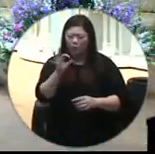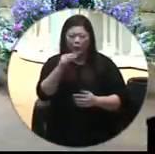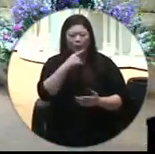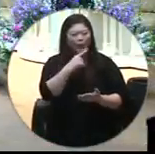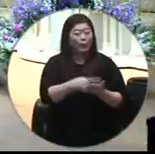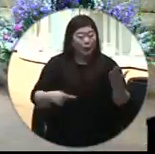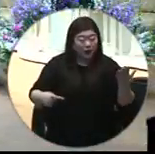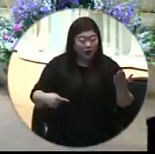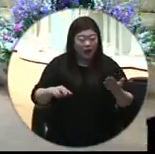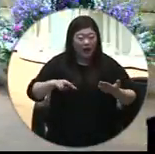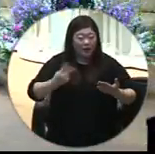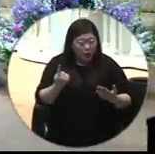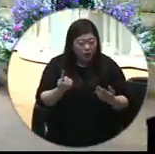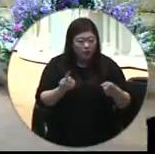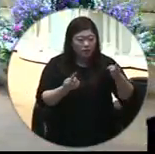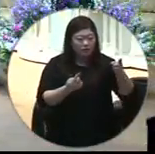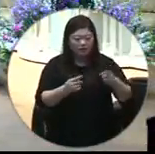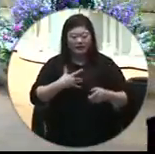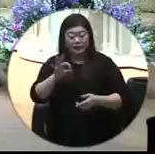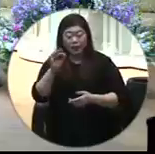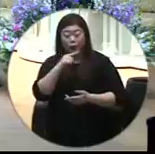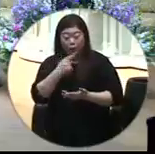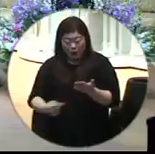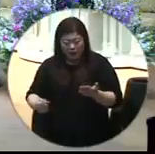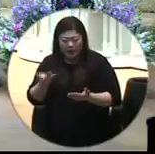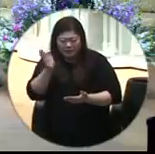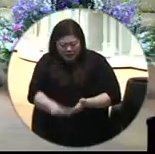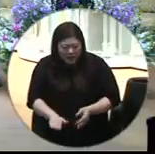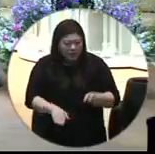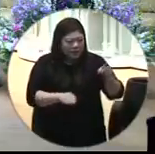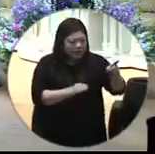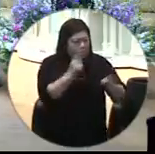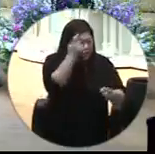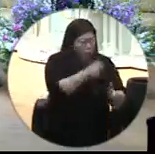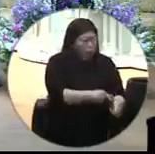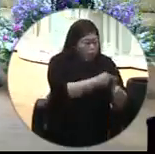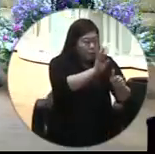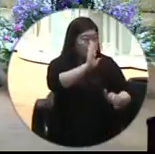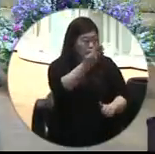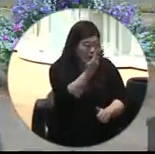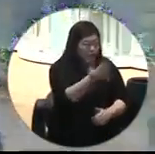봤다 하더라도 그것 때문에 한 영혼이 살아난다고 하면